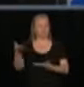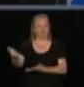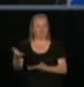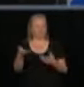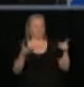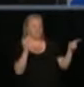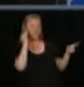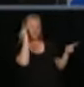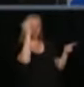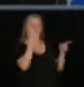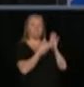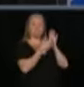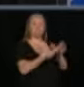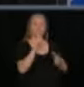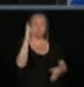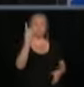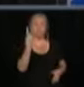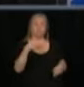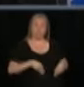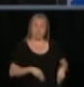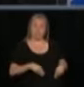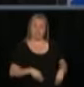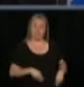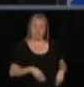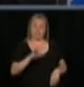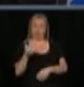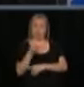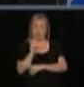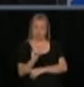Trudeau. Vous suspendez